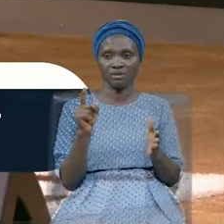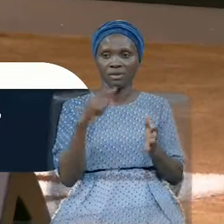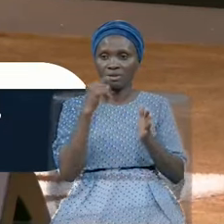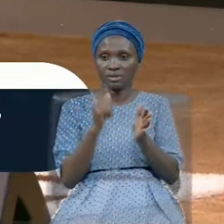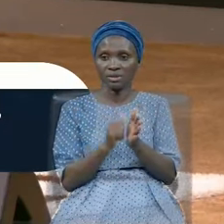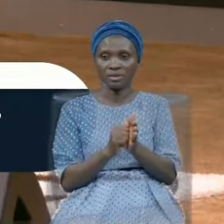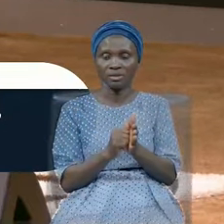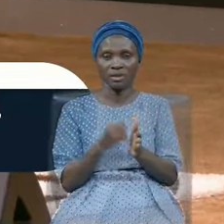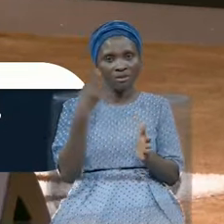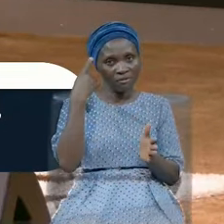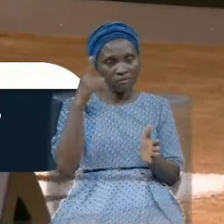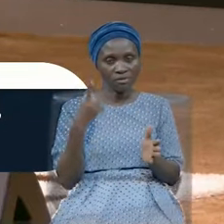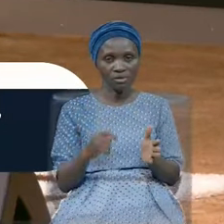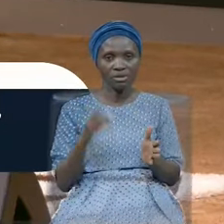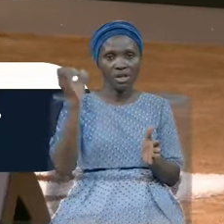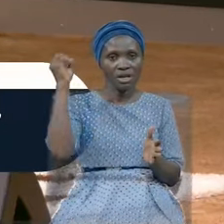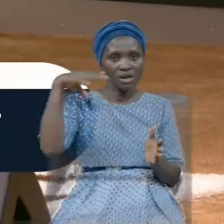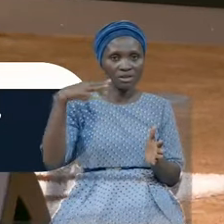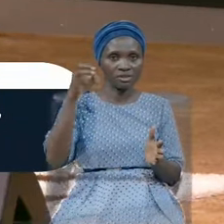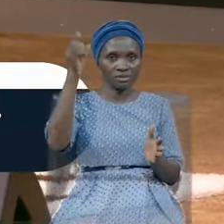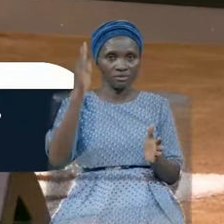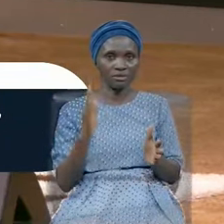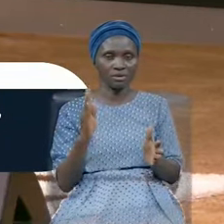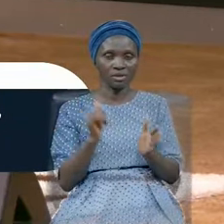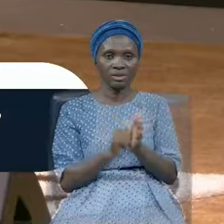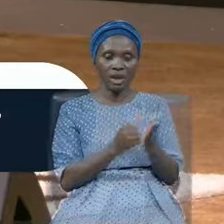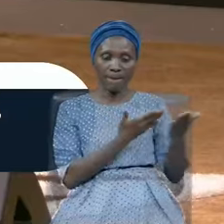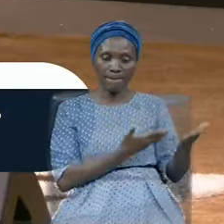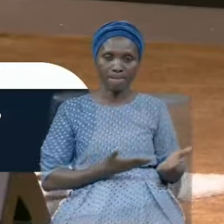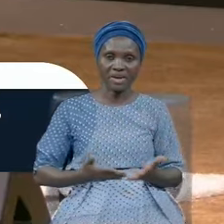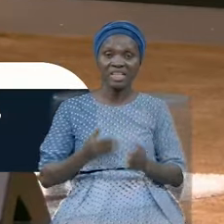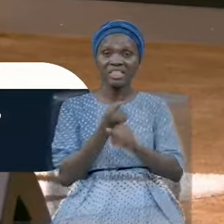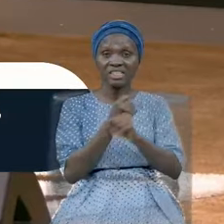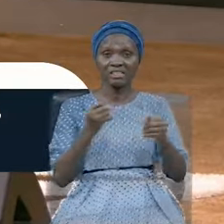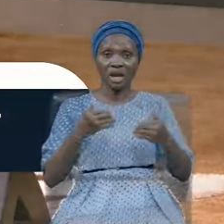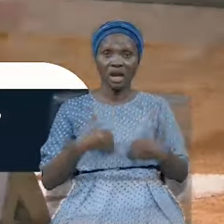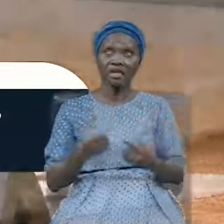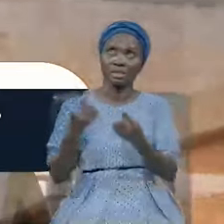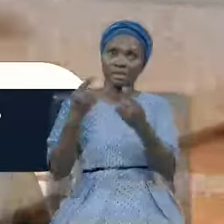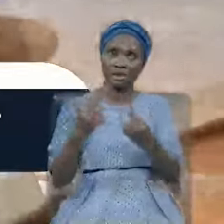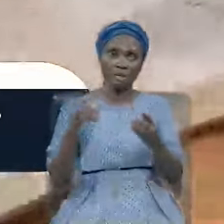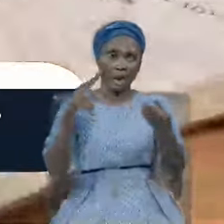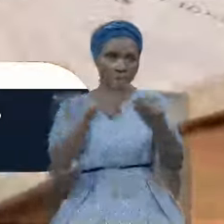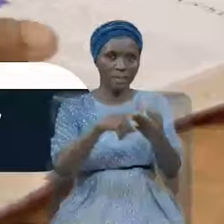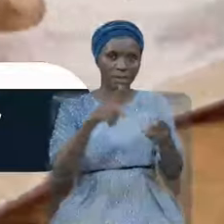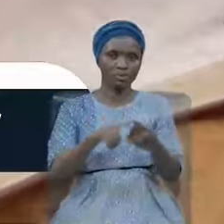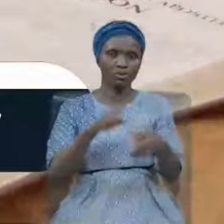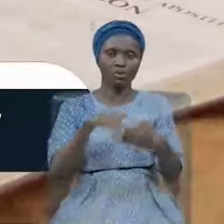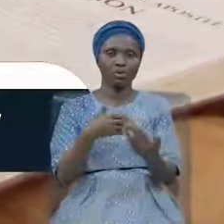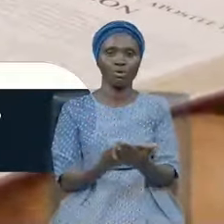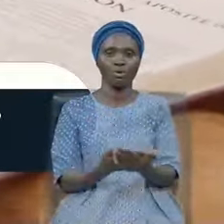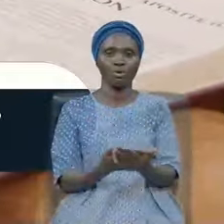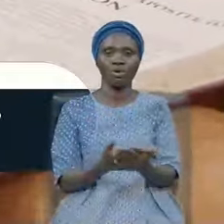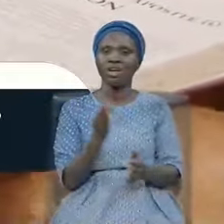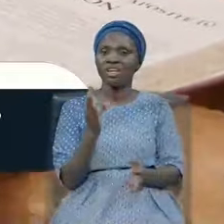verset 11, car la grâce de Dieu, source de salut pour tous les hommes, a été manifestée. Si vous avez la grâce